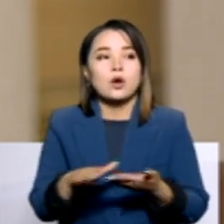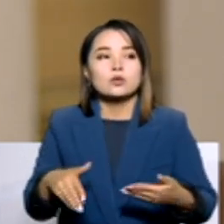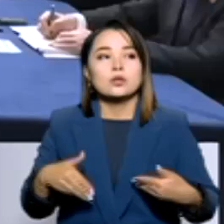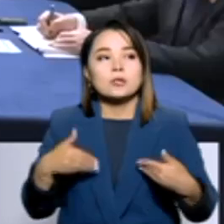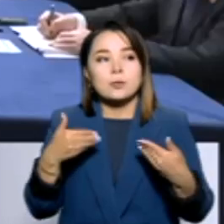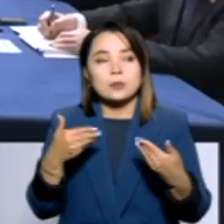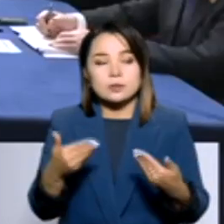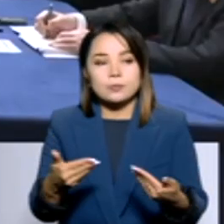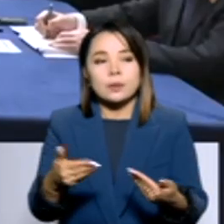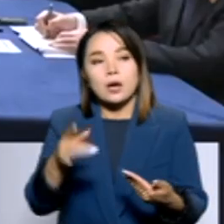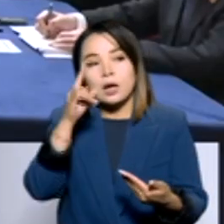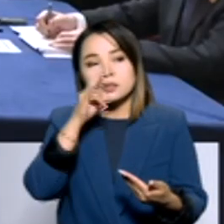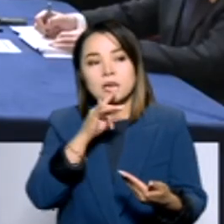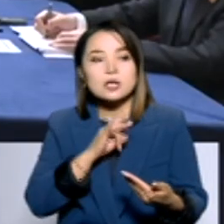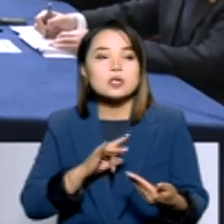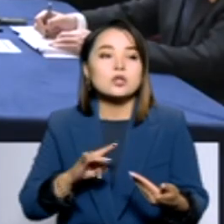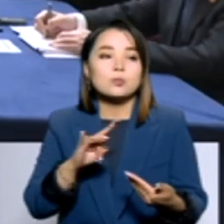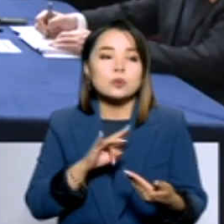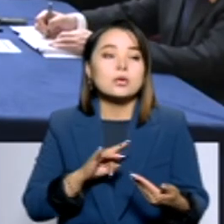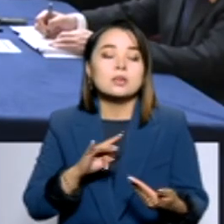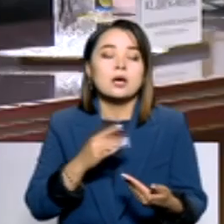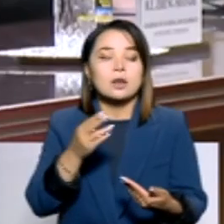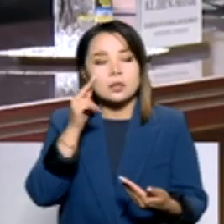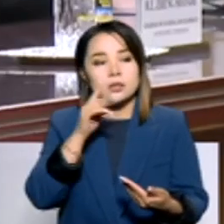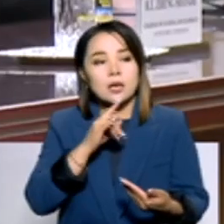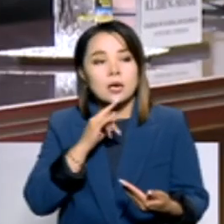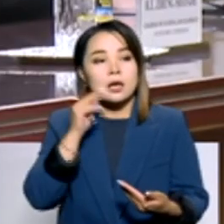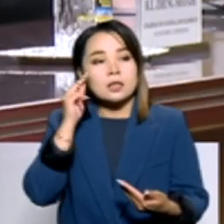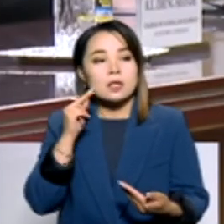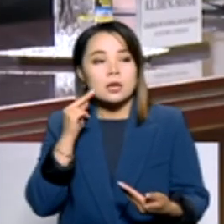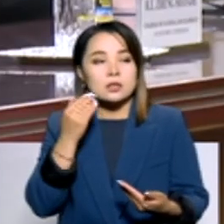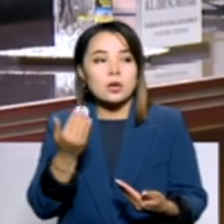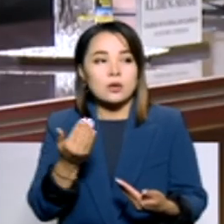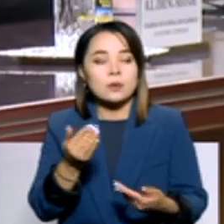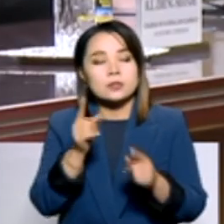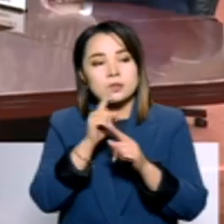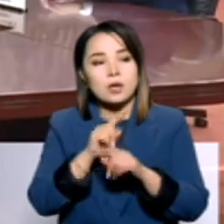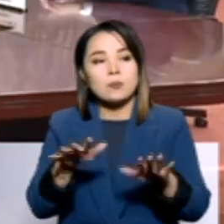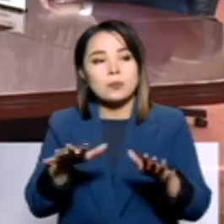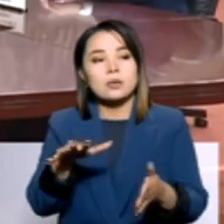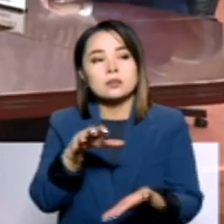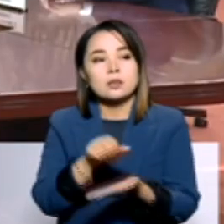құттықтаймын. Қазақстан үшін Қытай Халық Республикасының орны ерекше.